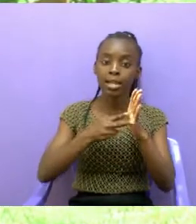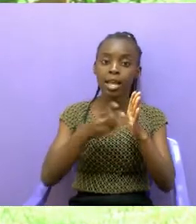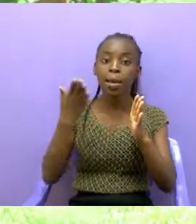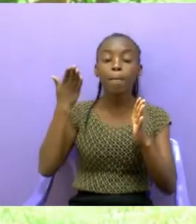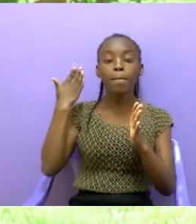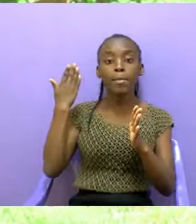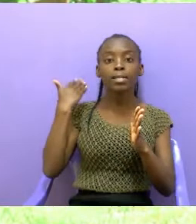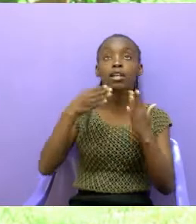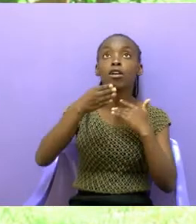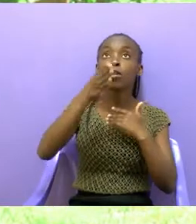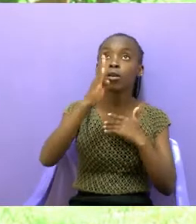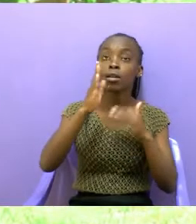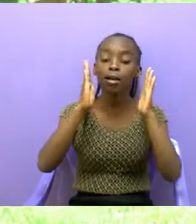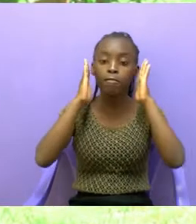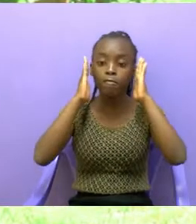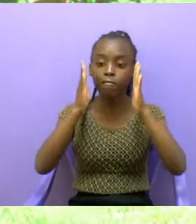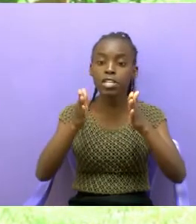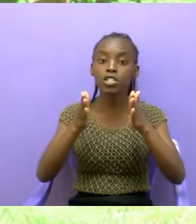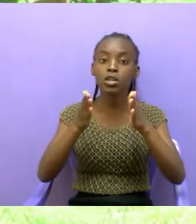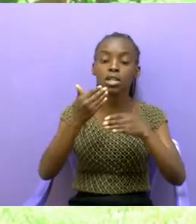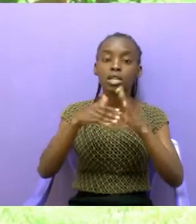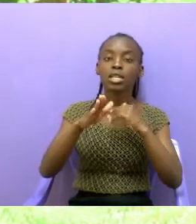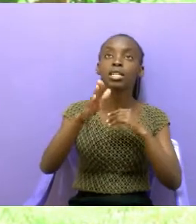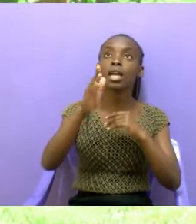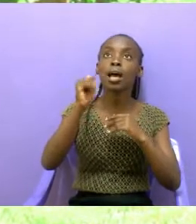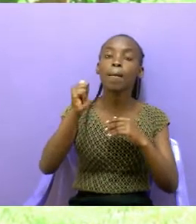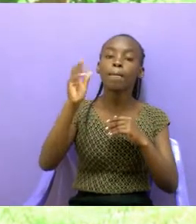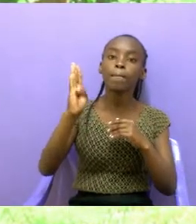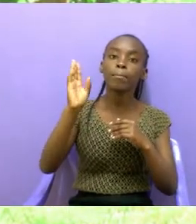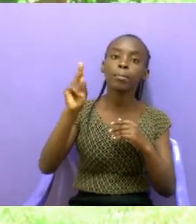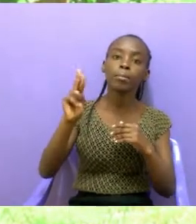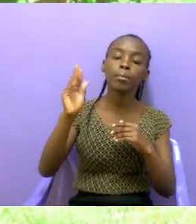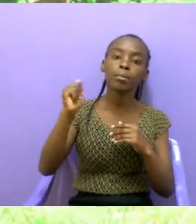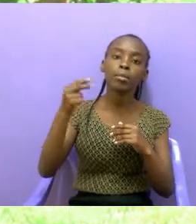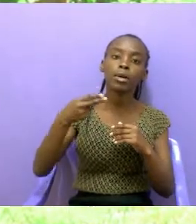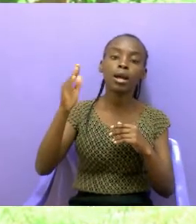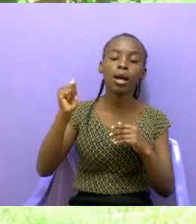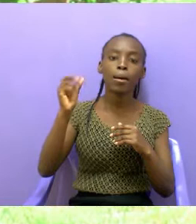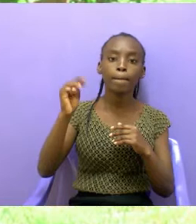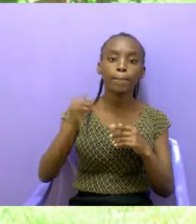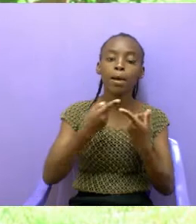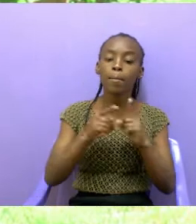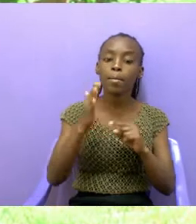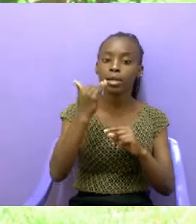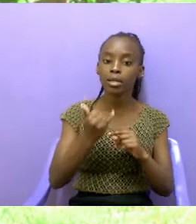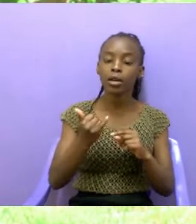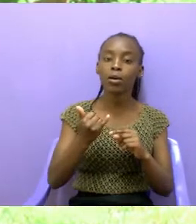Mungu alikuwa naye kwa Abraham. Wakati mambo yalikuwa mazuri. Lakini sasa hapa anasema sasa ninajua kwamba unanipenda.